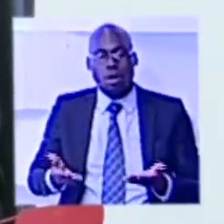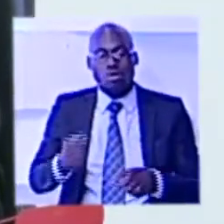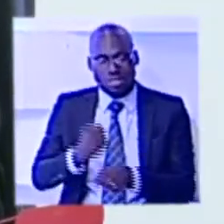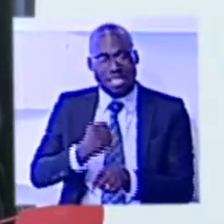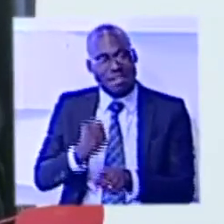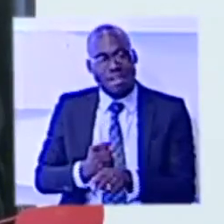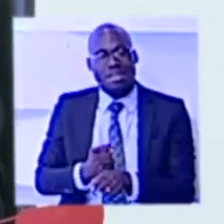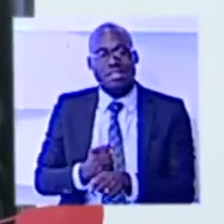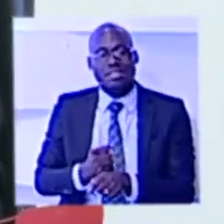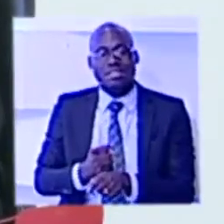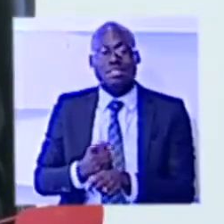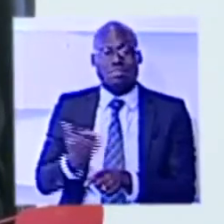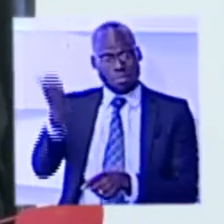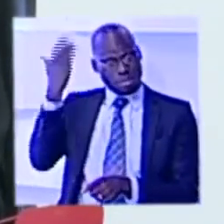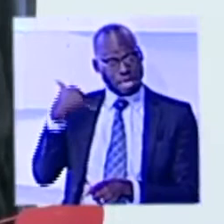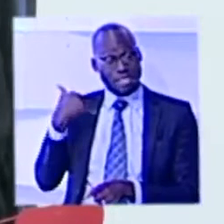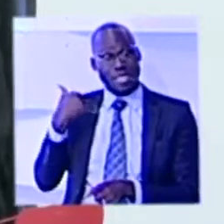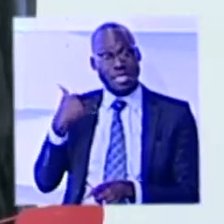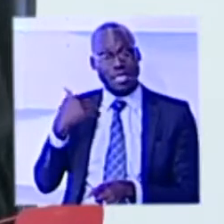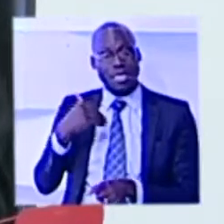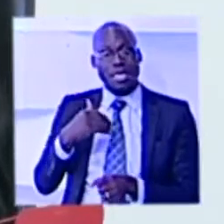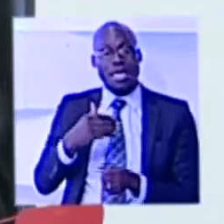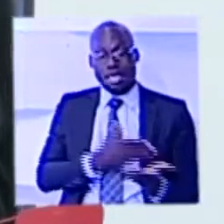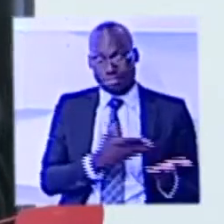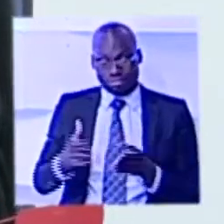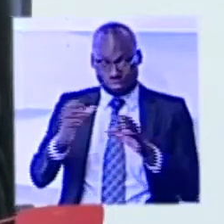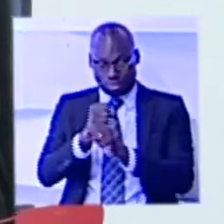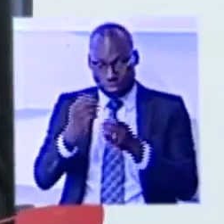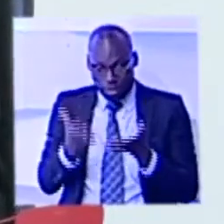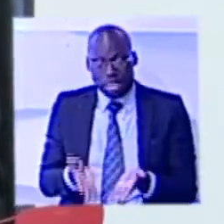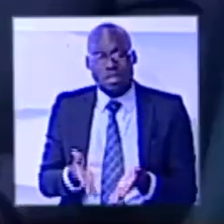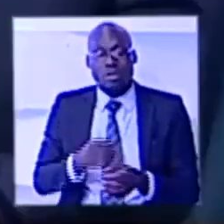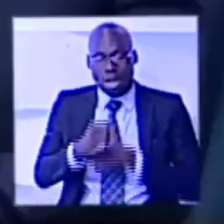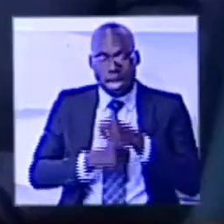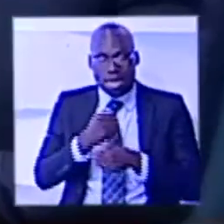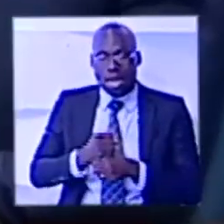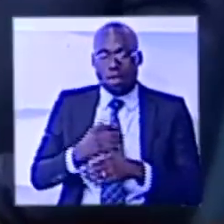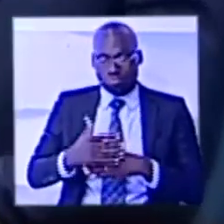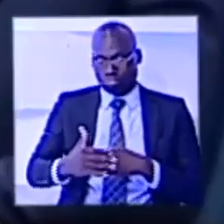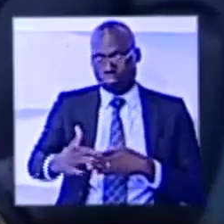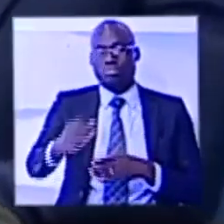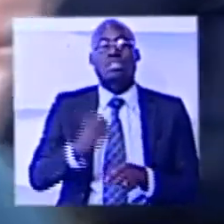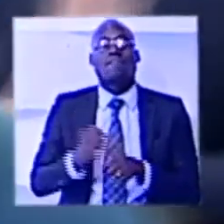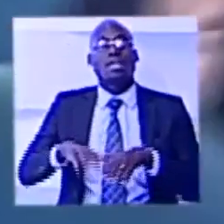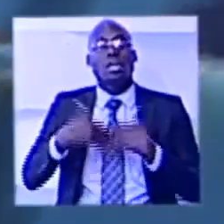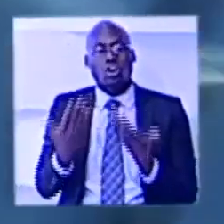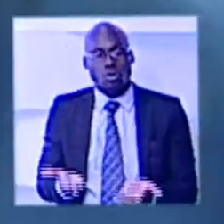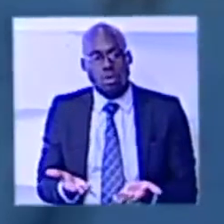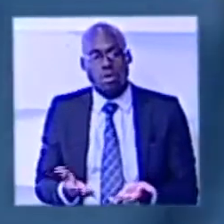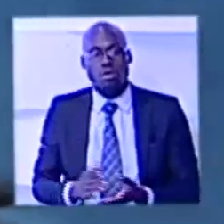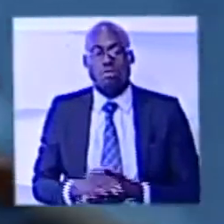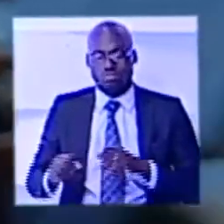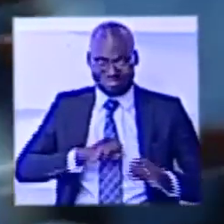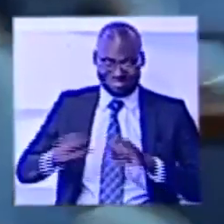2019 et les recommandations du précédent comité de pilotage. La tutelle s'est satisfaite du rapport